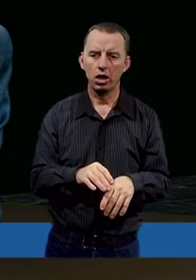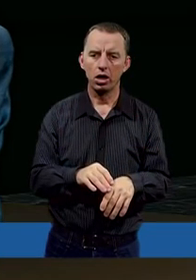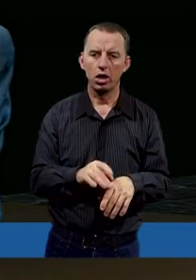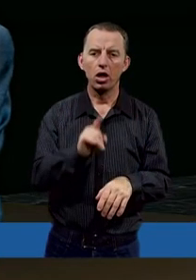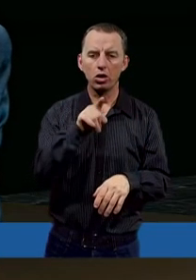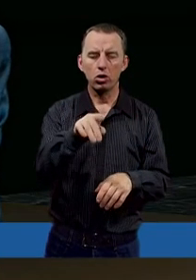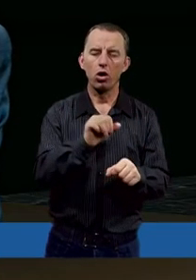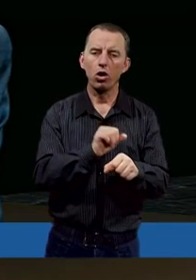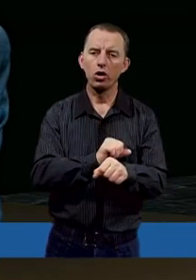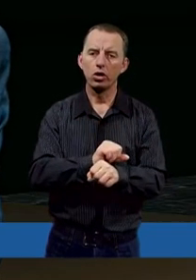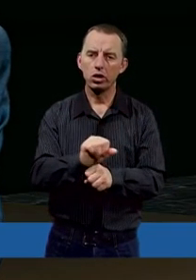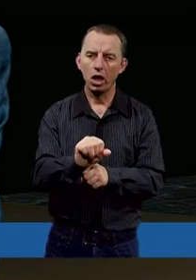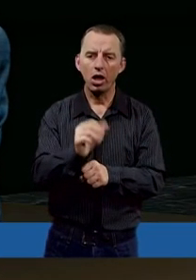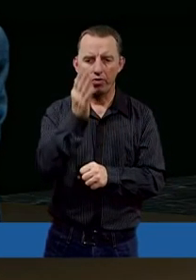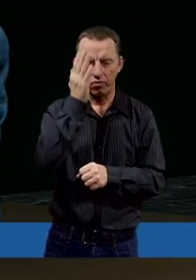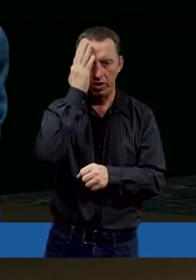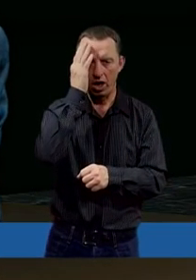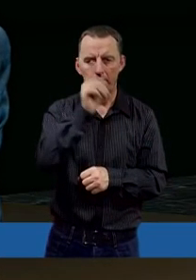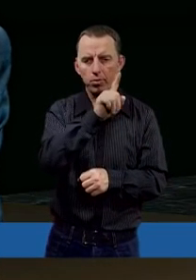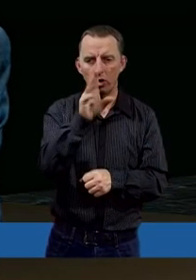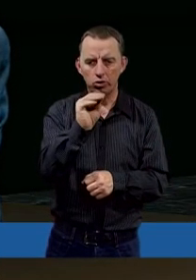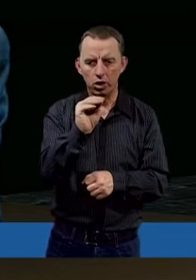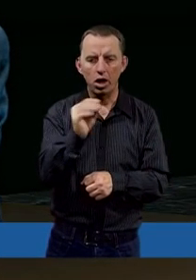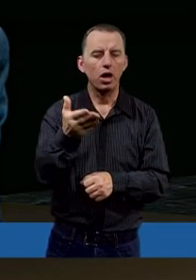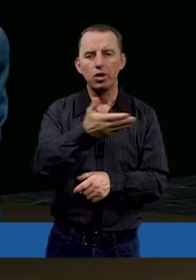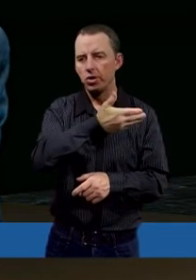to jest, wiemy,